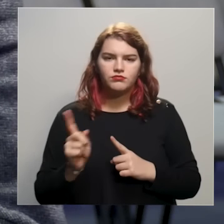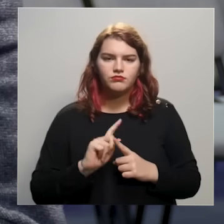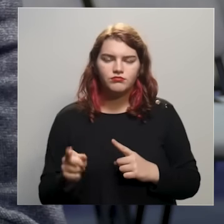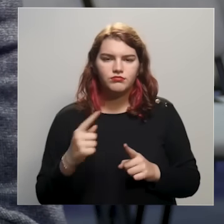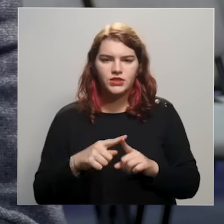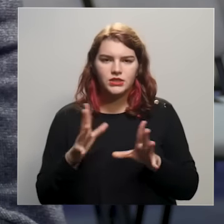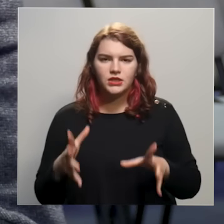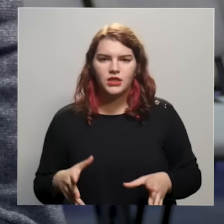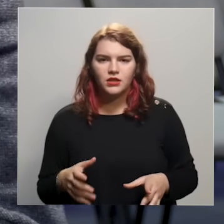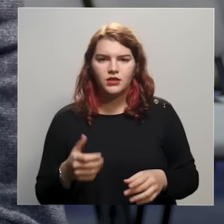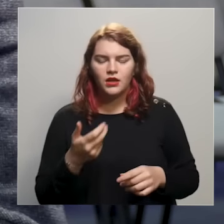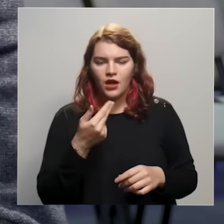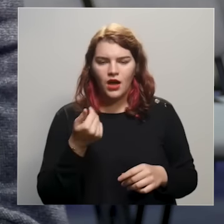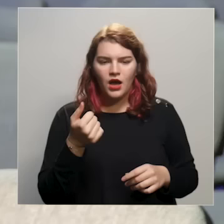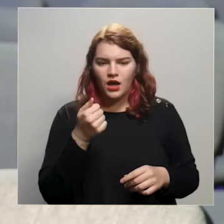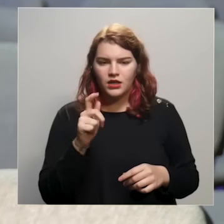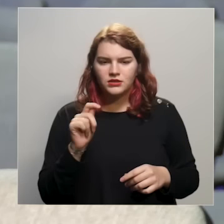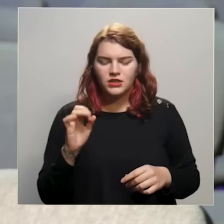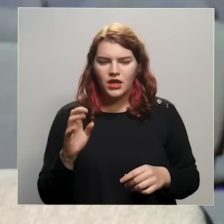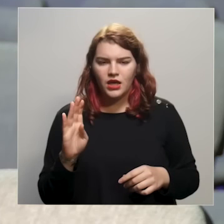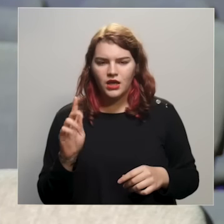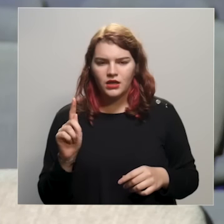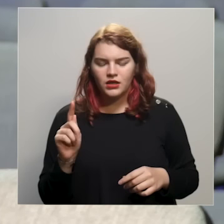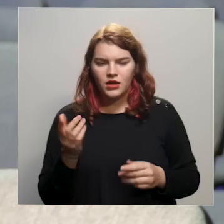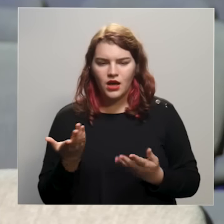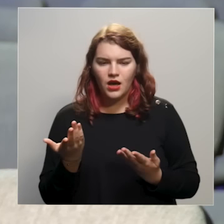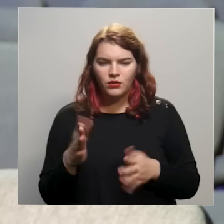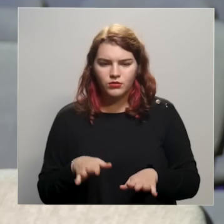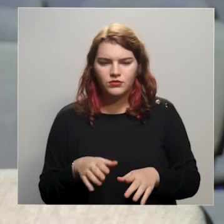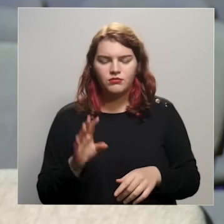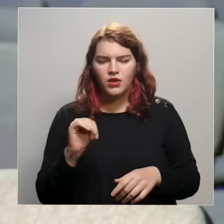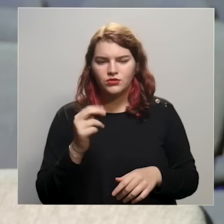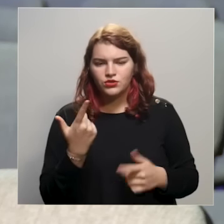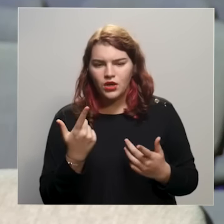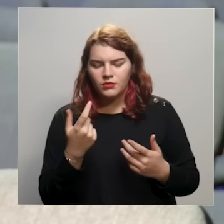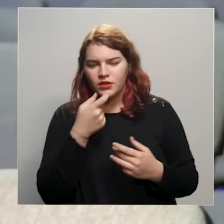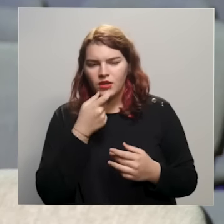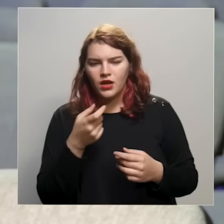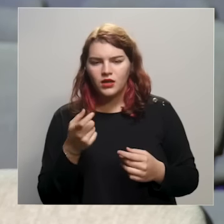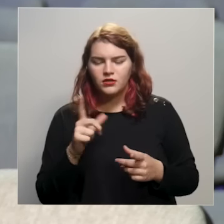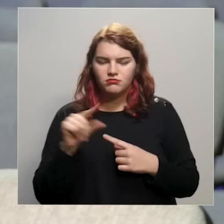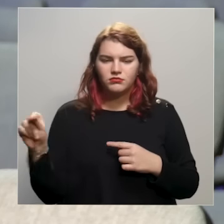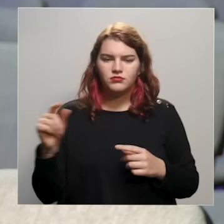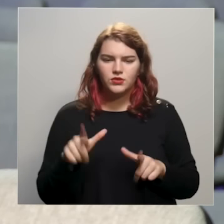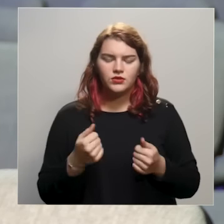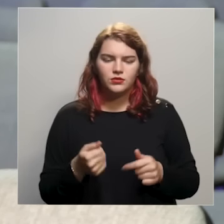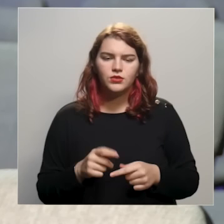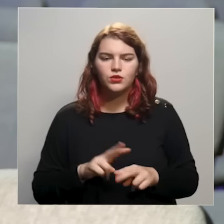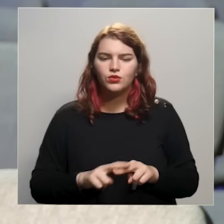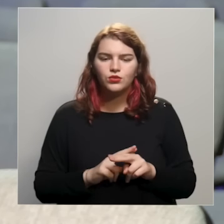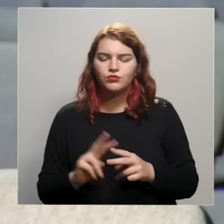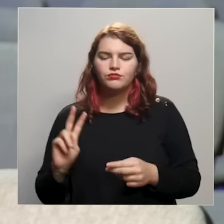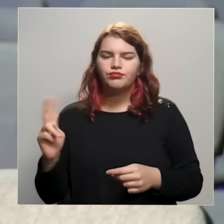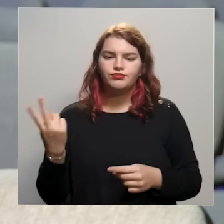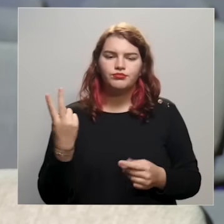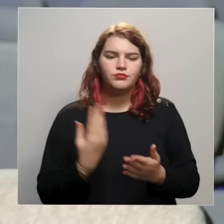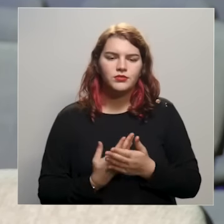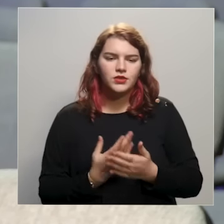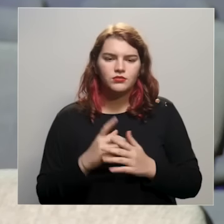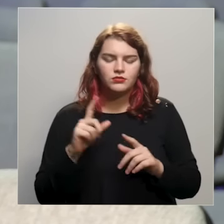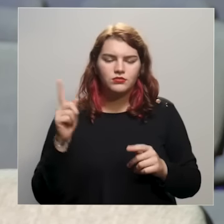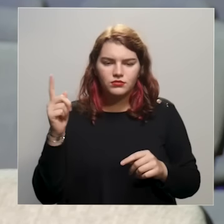Hațic administratorul și a murit la 47 de ani, a plecat la Domnul. Spuneți-ne cum v-ați întors la Domnul. A fost un moment